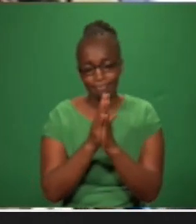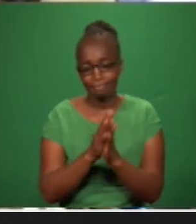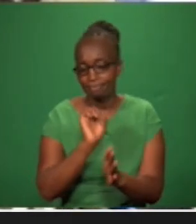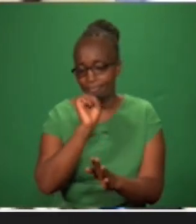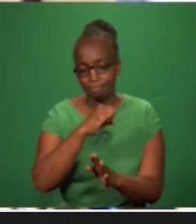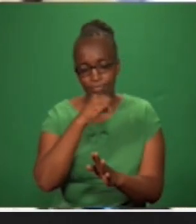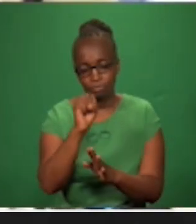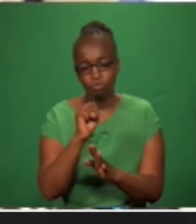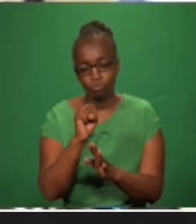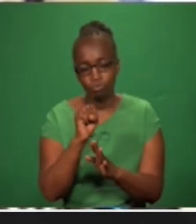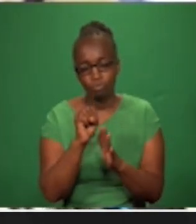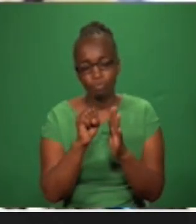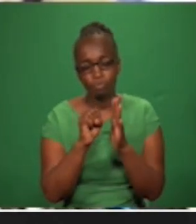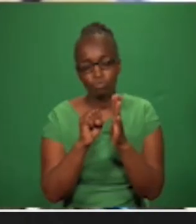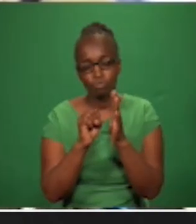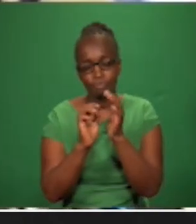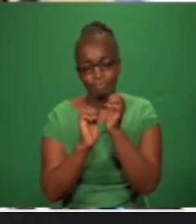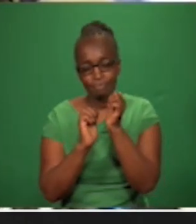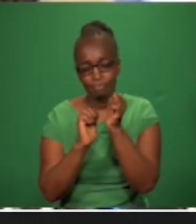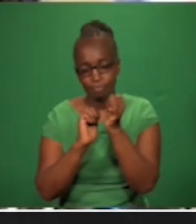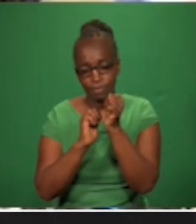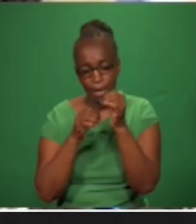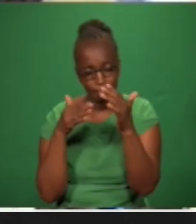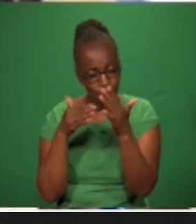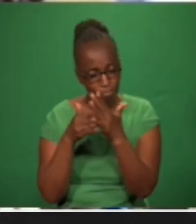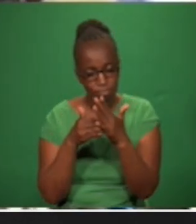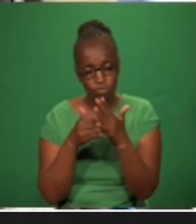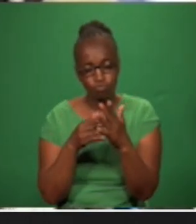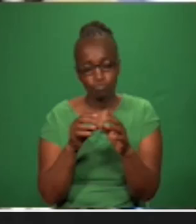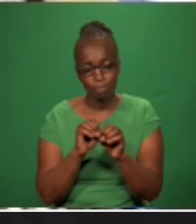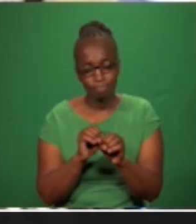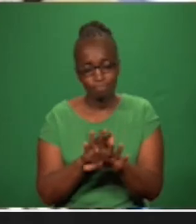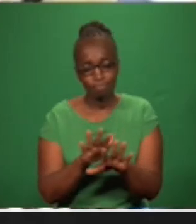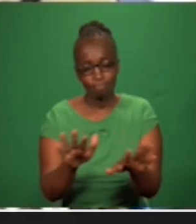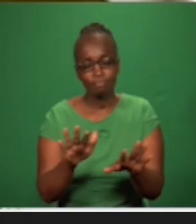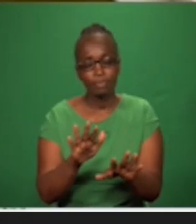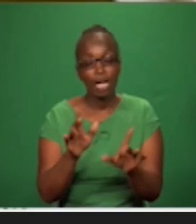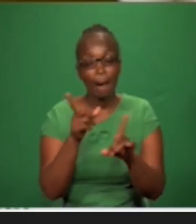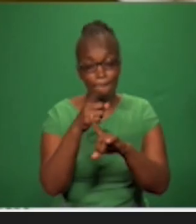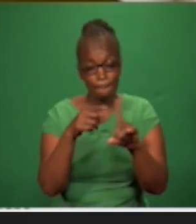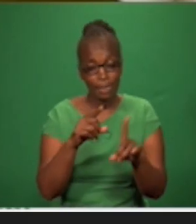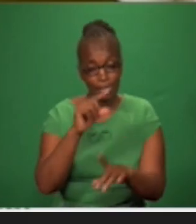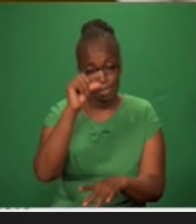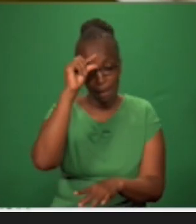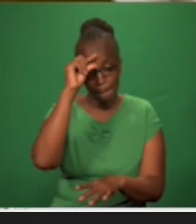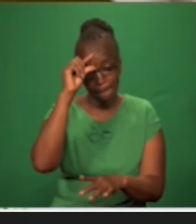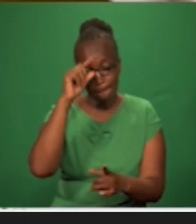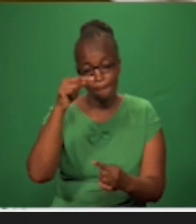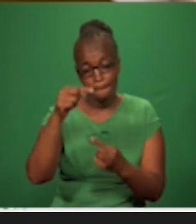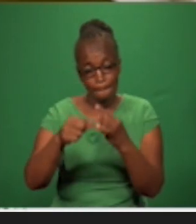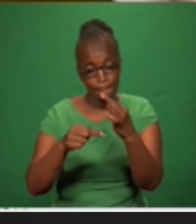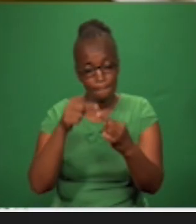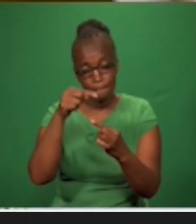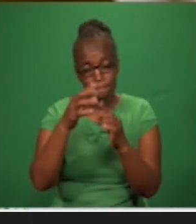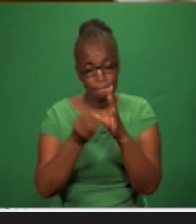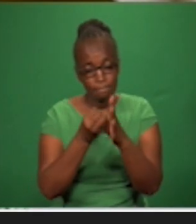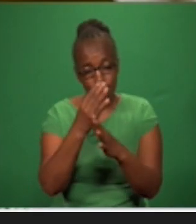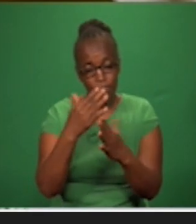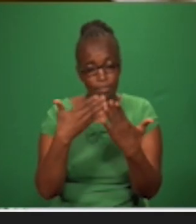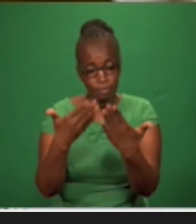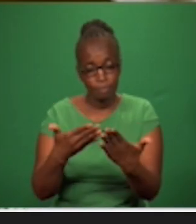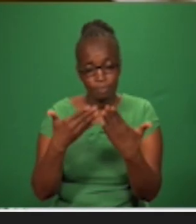taken shape and cannot be reversed. So they end up dying. Serikali imeendelea